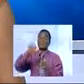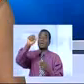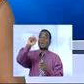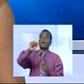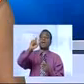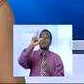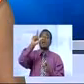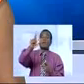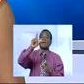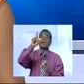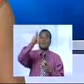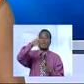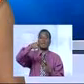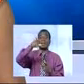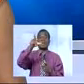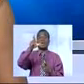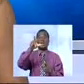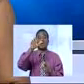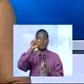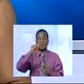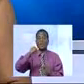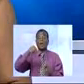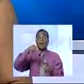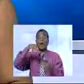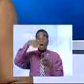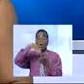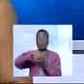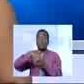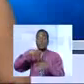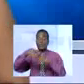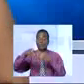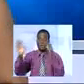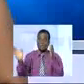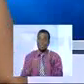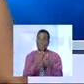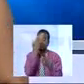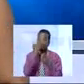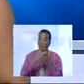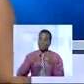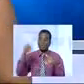de Kimon vont faire vibrer le public.